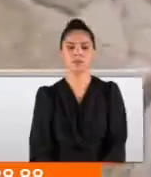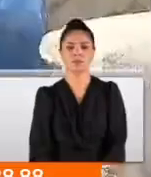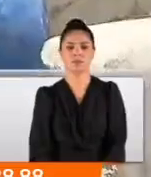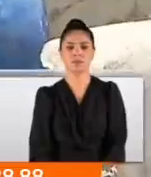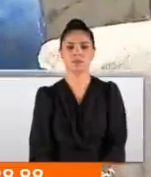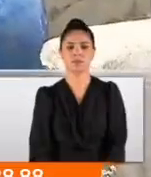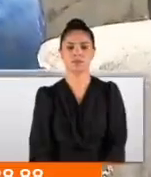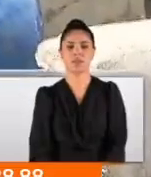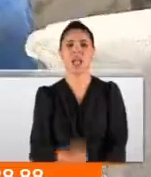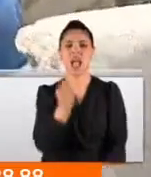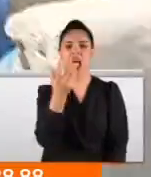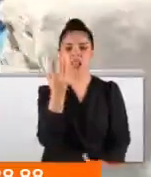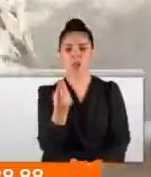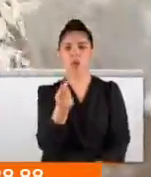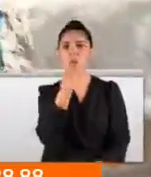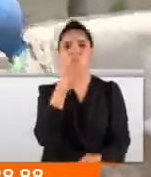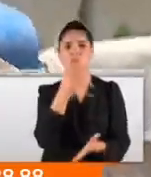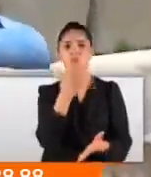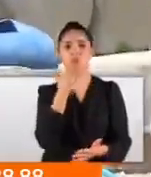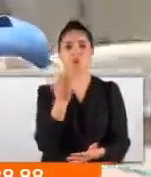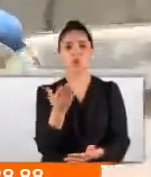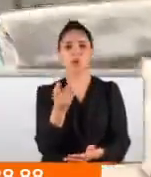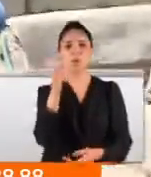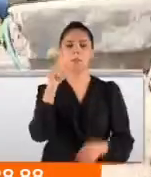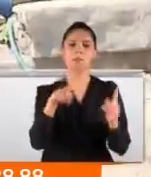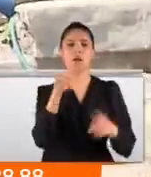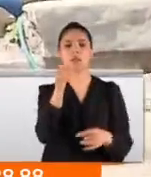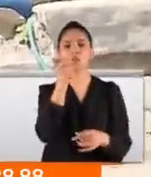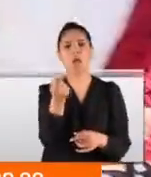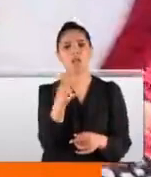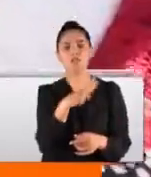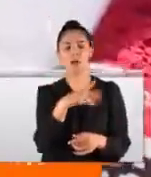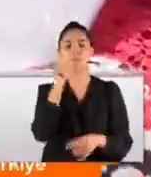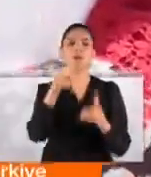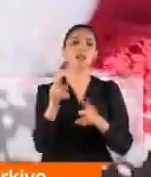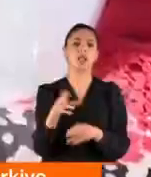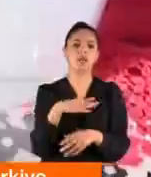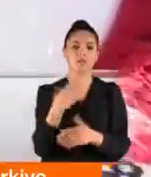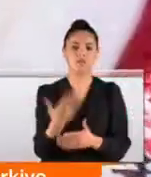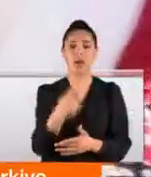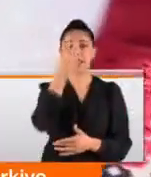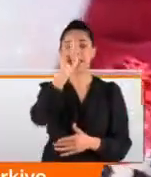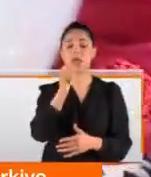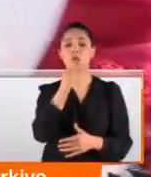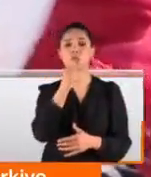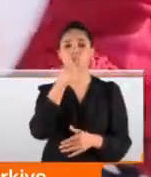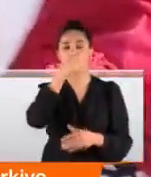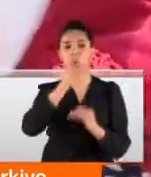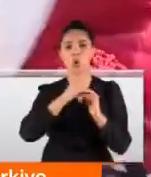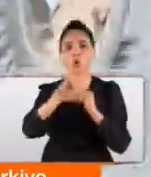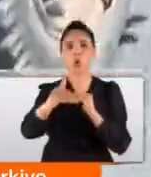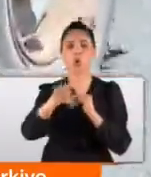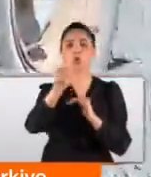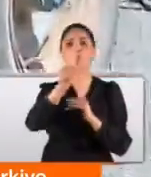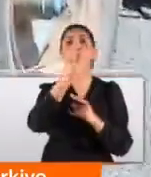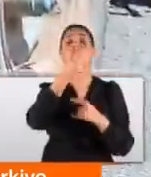bir kesiyor. Az da olsa akmıyor burası hiç. Arada az bir şey geliyor tekrar kesiliyor. Bala'da tek su sıkıntısı yaşayan köy Büyük Boyalık